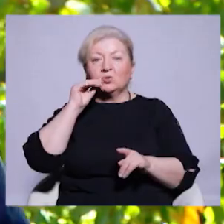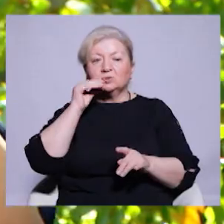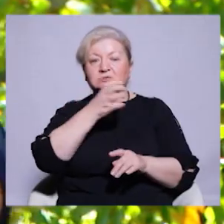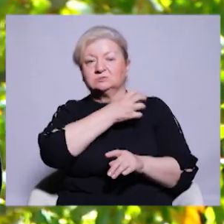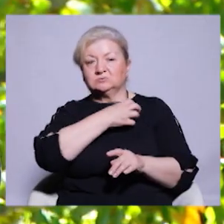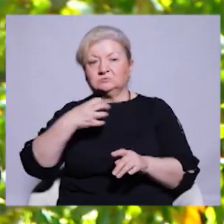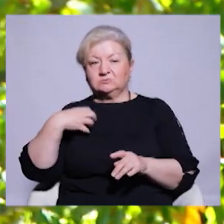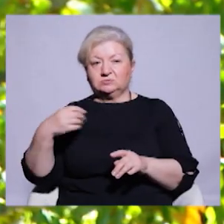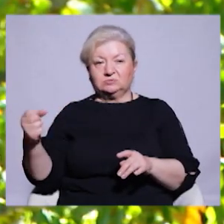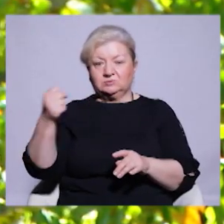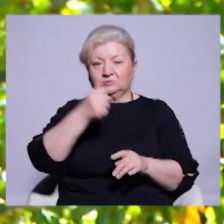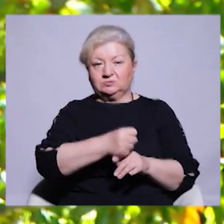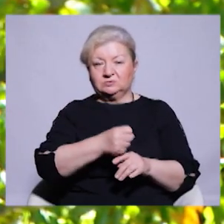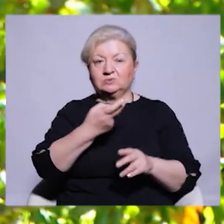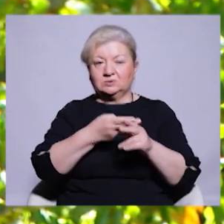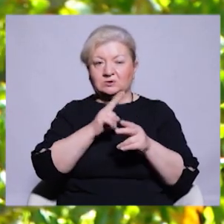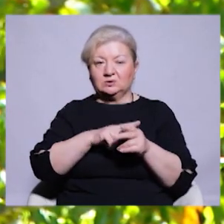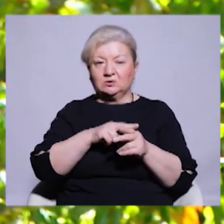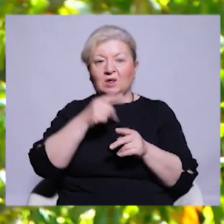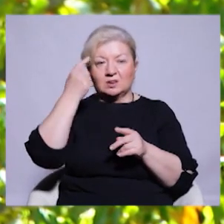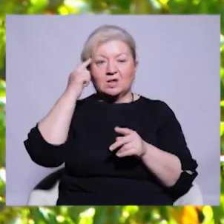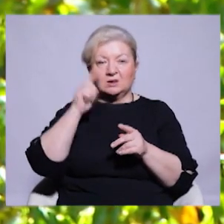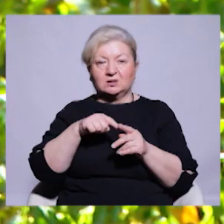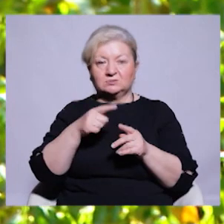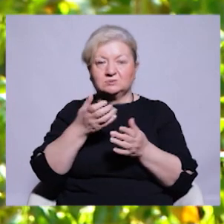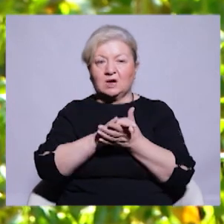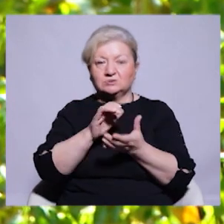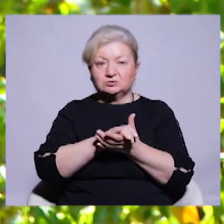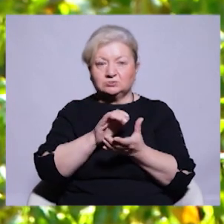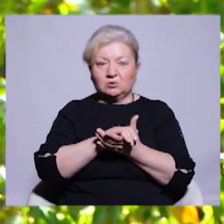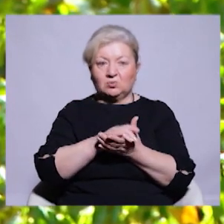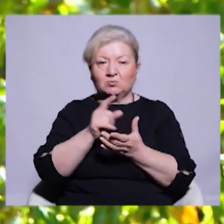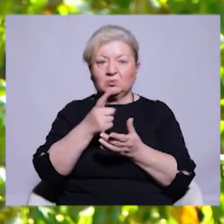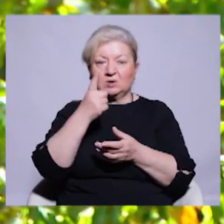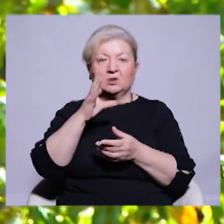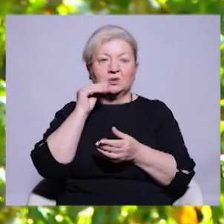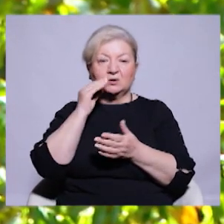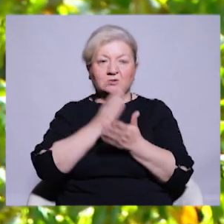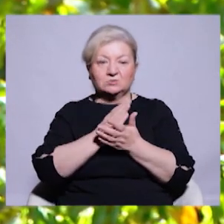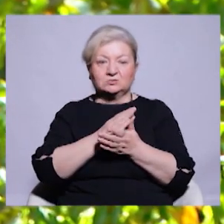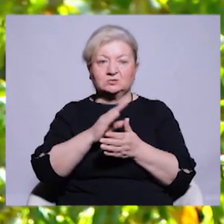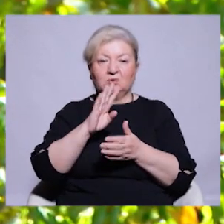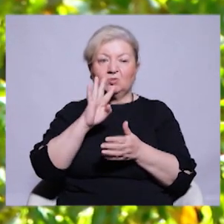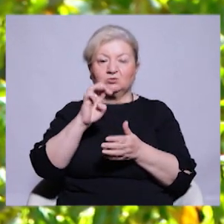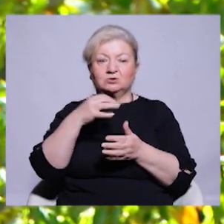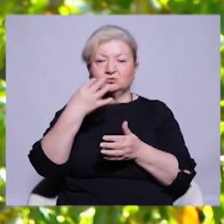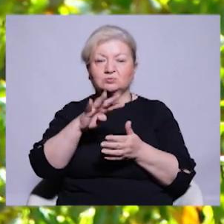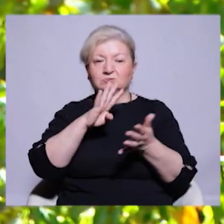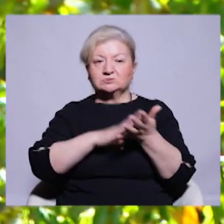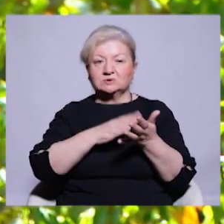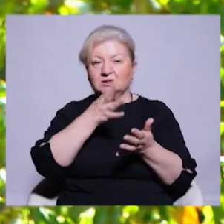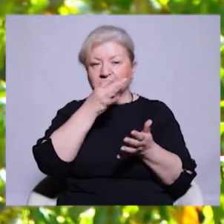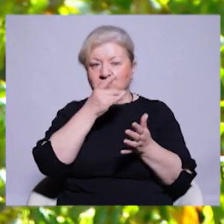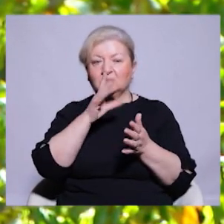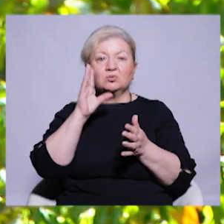გამეფდა. ამისათვის ჩვენ გვაქვს ძალიან კარგად ნაცნობი ერთი თარიღი. ეს გახლავთ 459 წელი, როდესაც